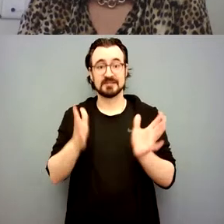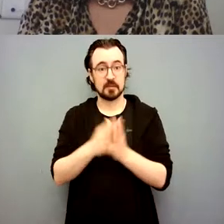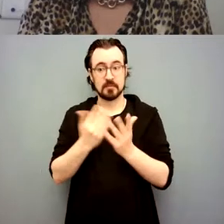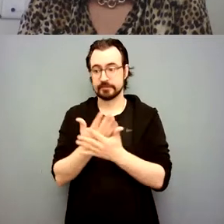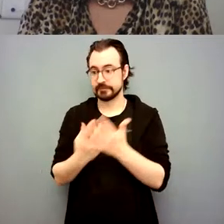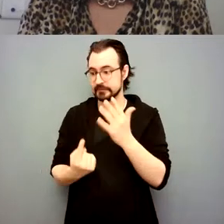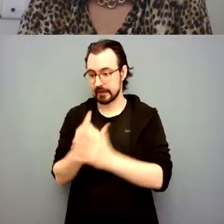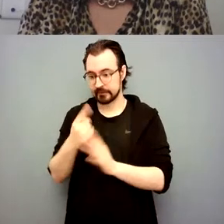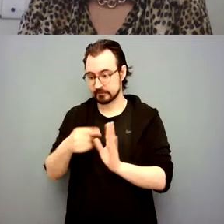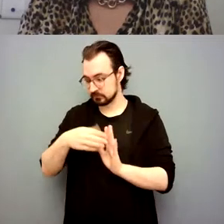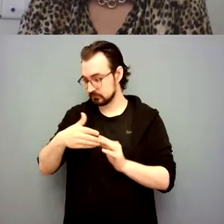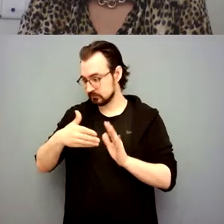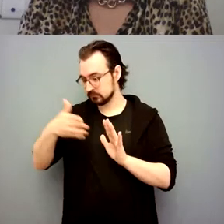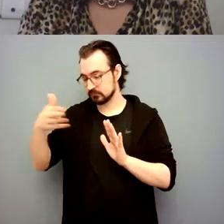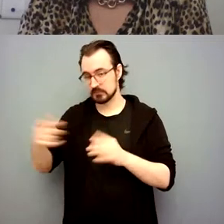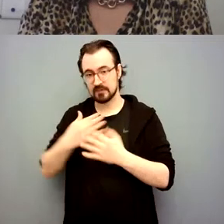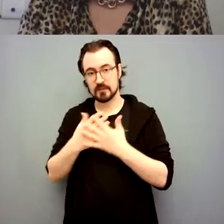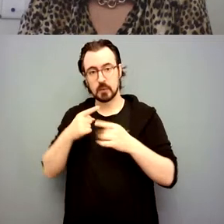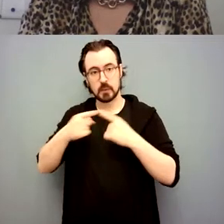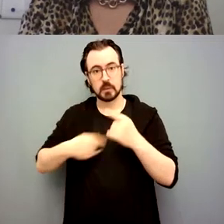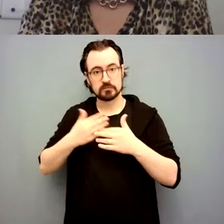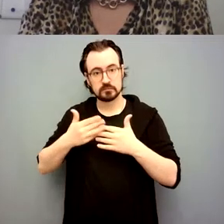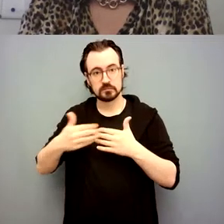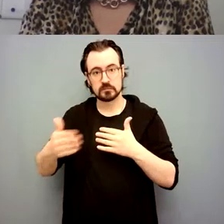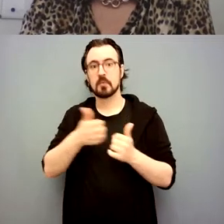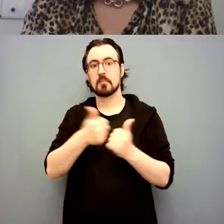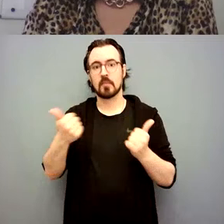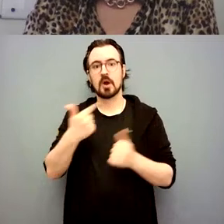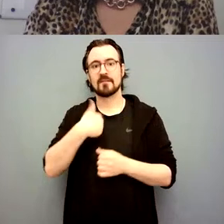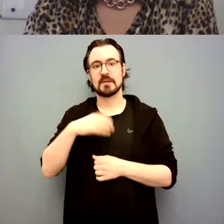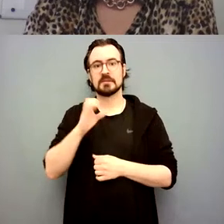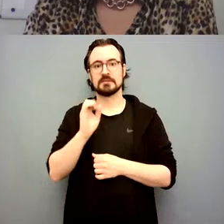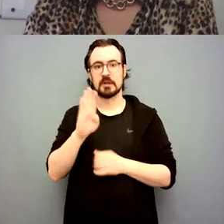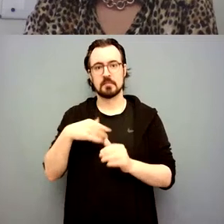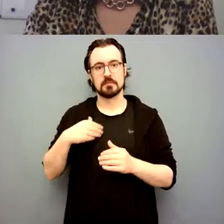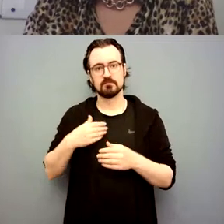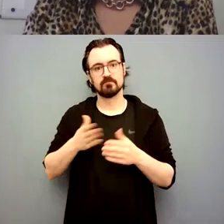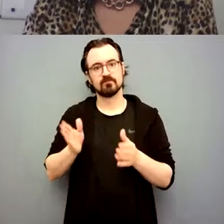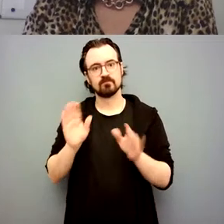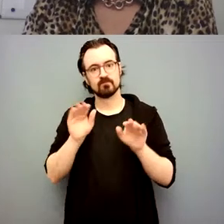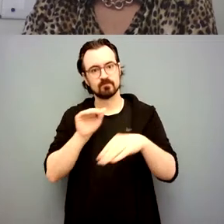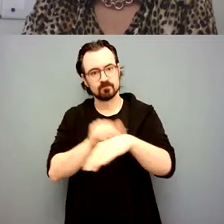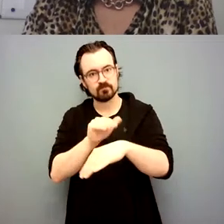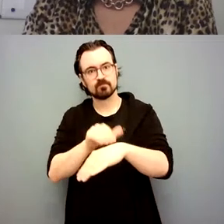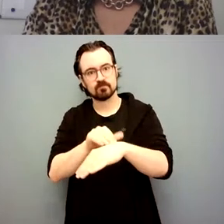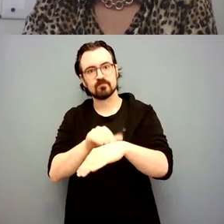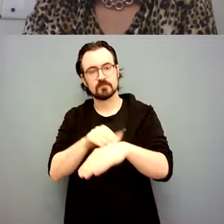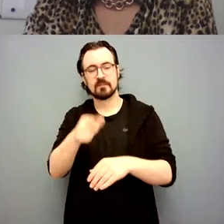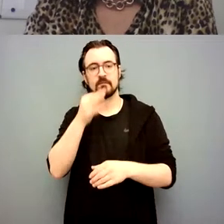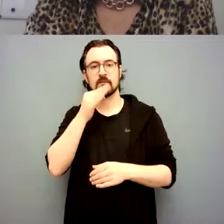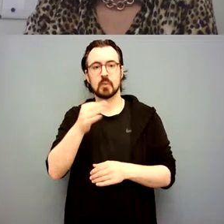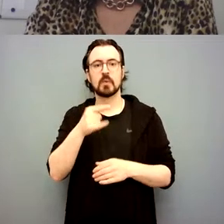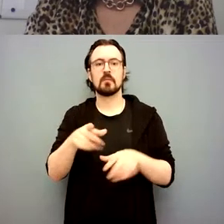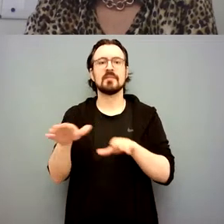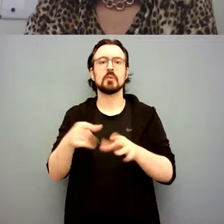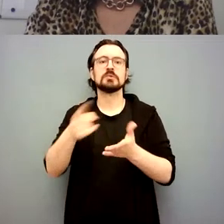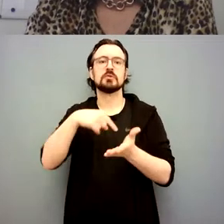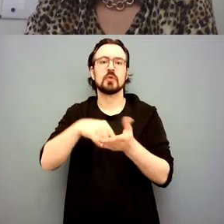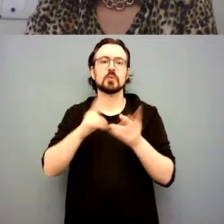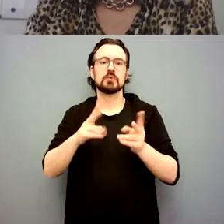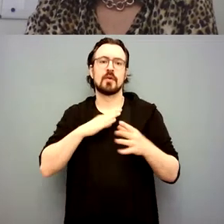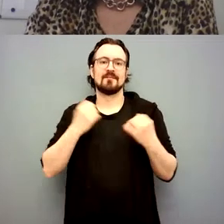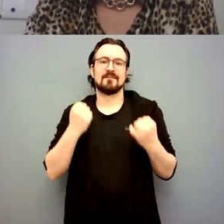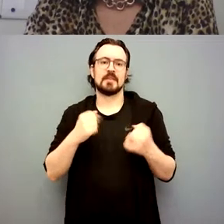år efter år. Och det är bara vi Sverigedemokrater som har drivit på den här frågan. Och de här vårdcentralerna skulle även ha en väldigt viktig